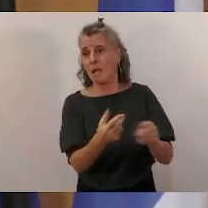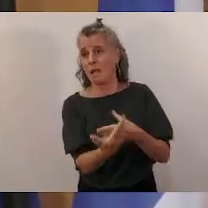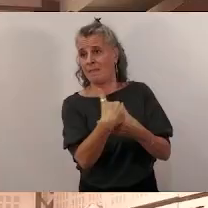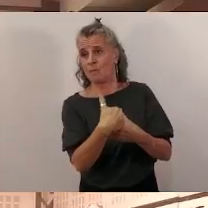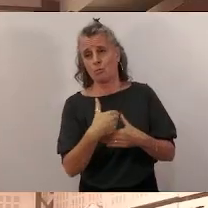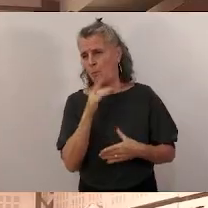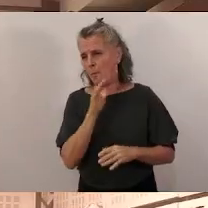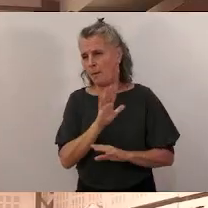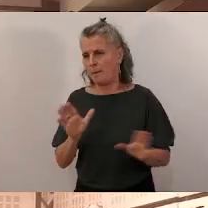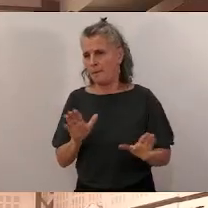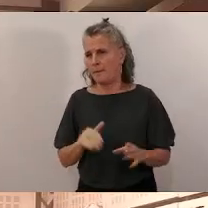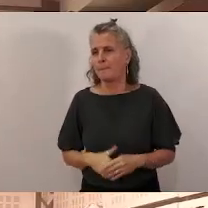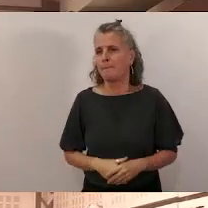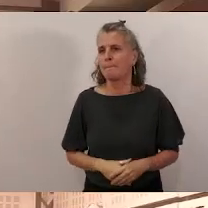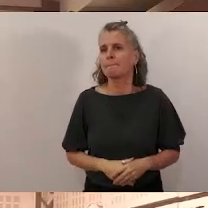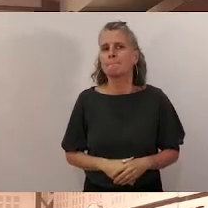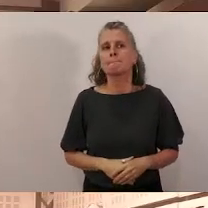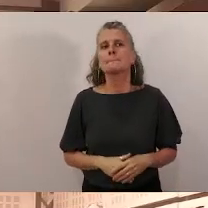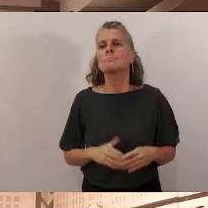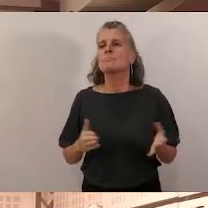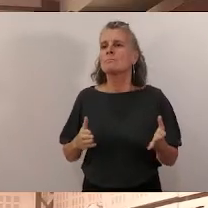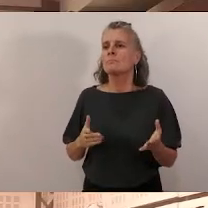Oui, tout à fait.